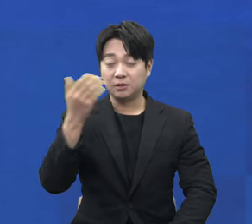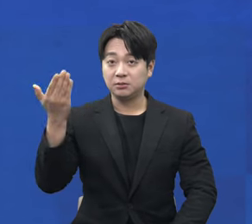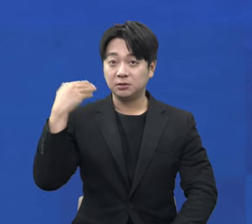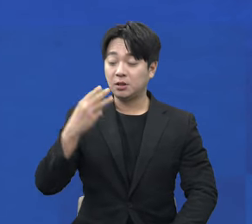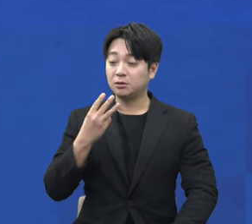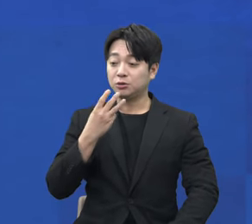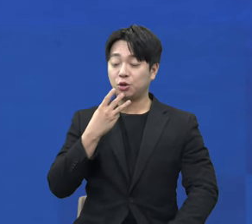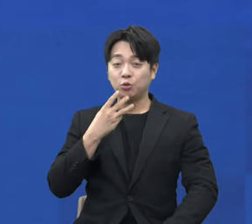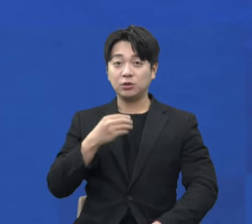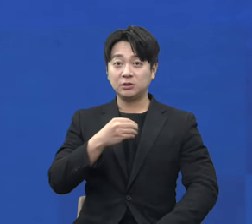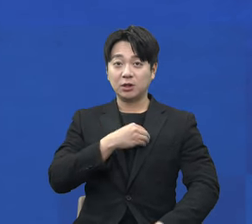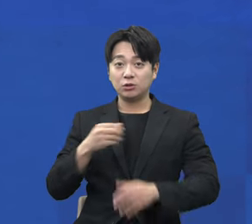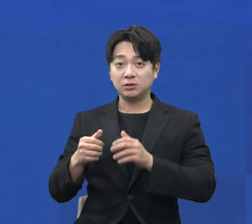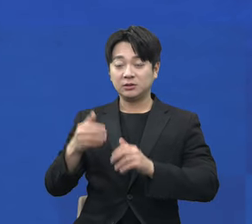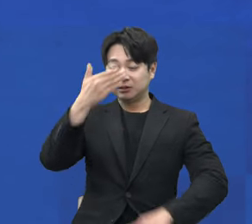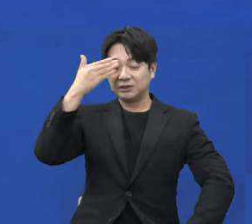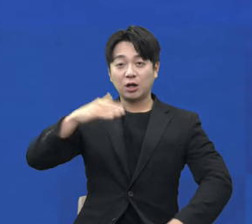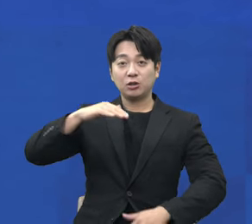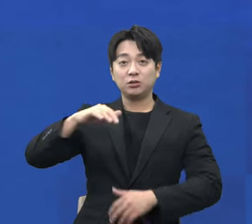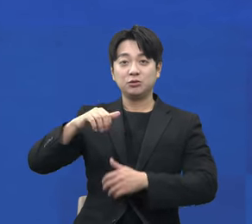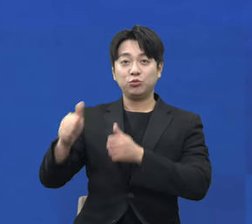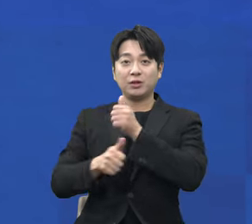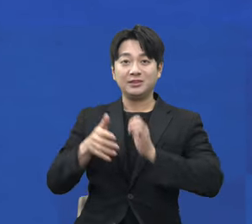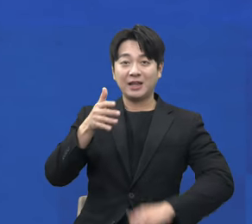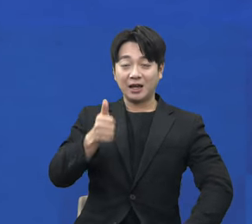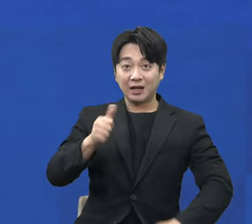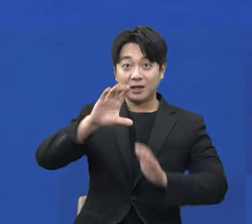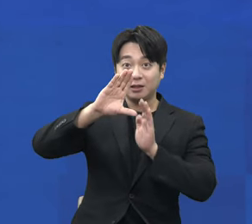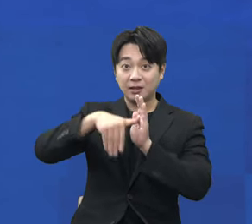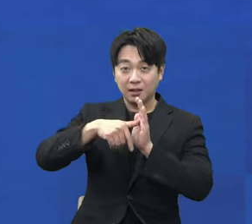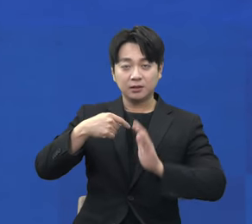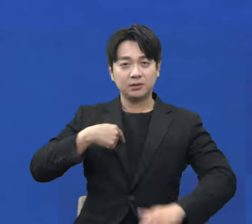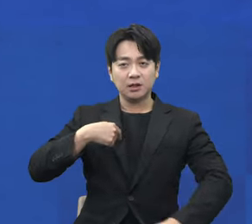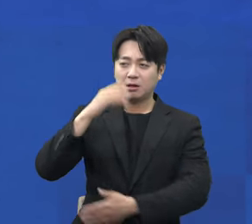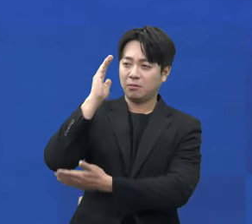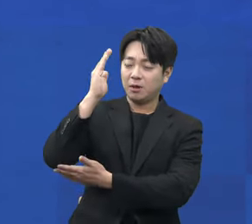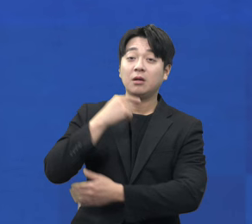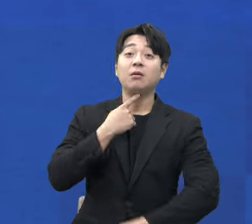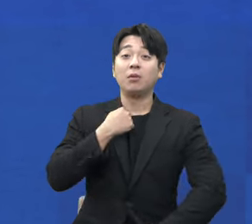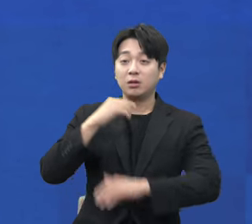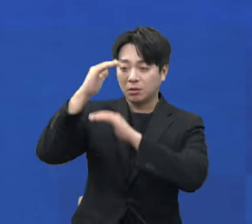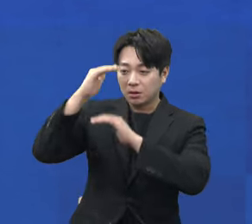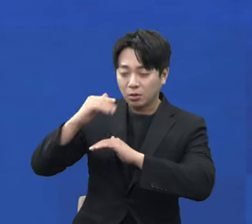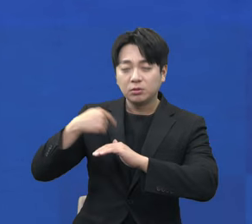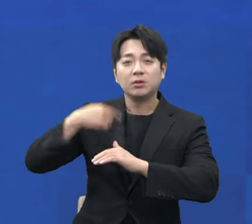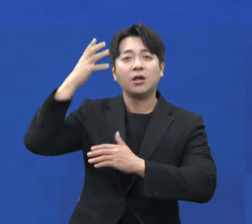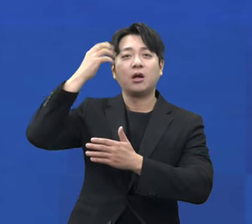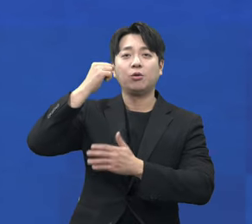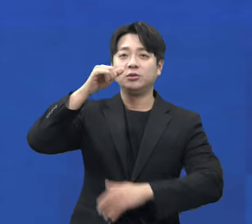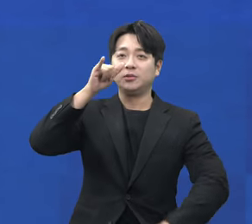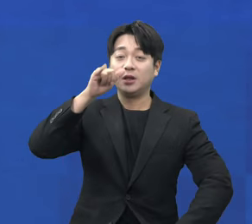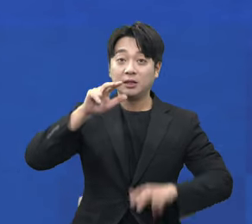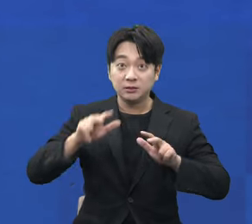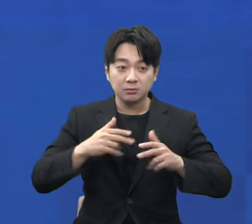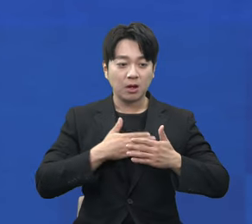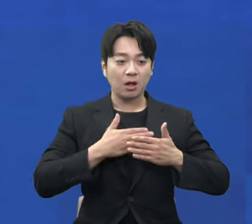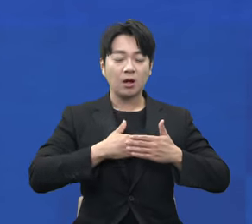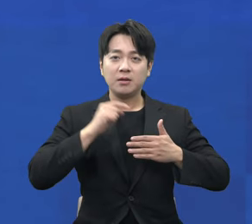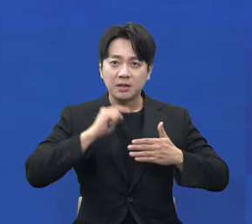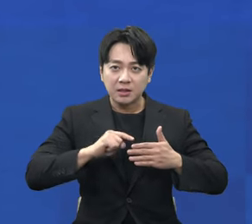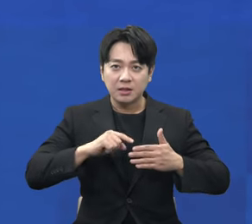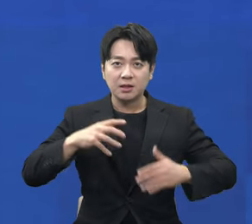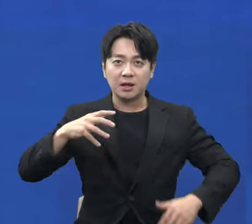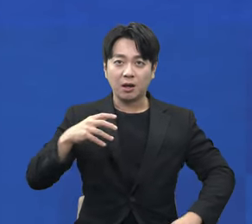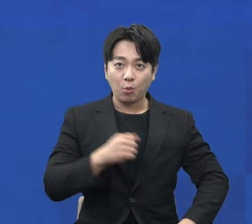서울시당 청년위원장에 당선됐을 때 했던 취임사를 아직도 생생히 기억합니다. 지금의 떨림이 울림이 되게끔 최선을